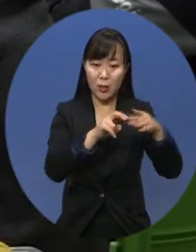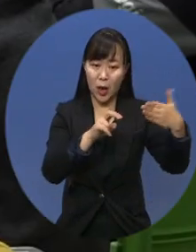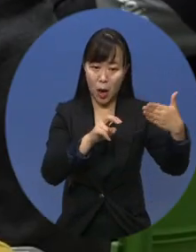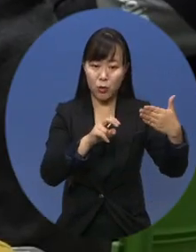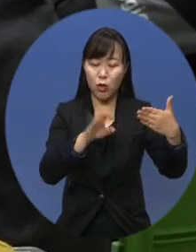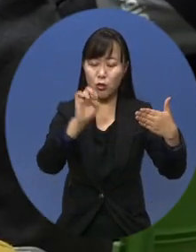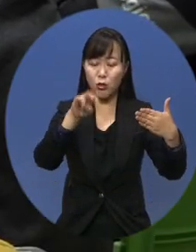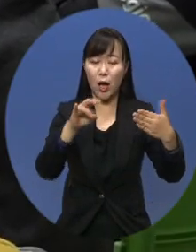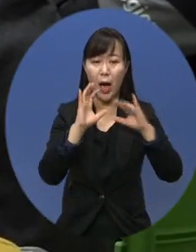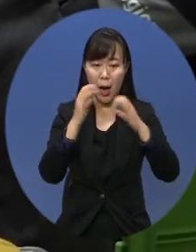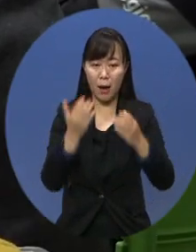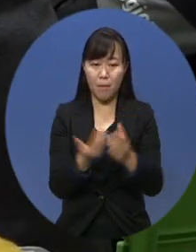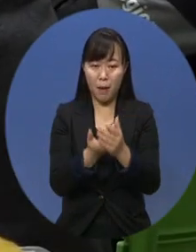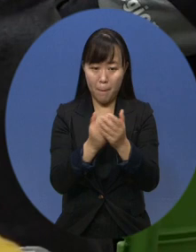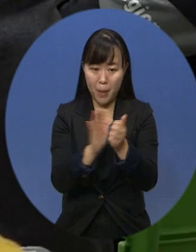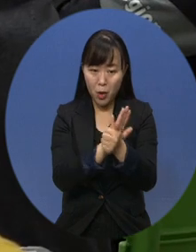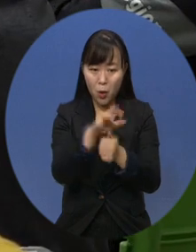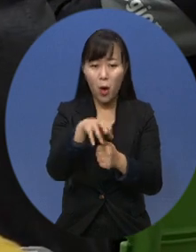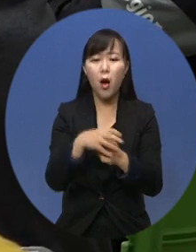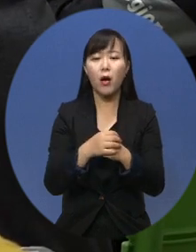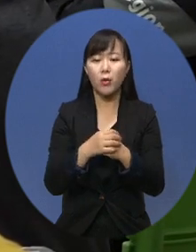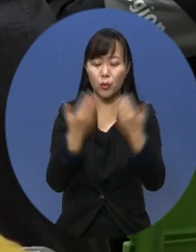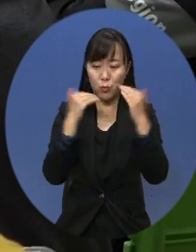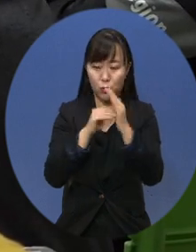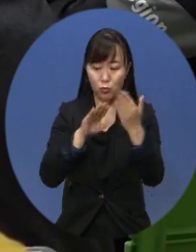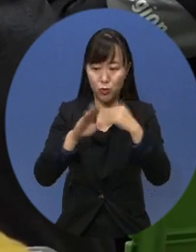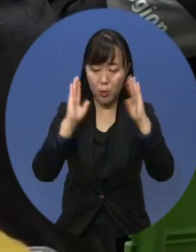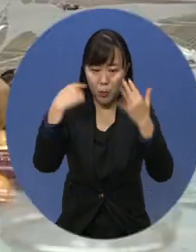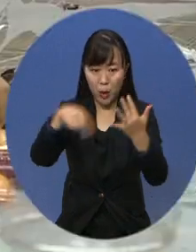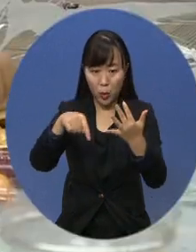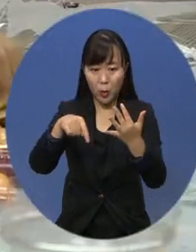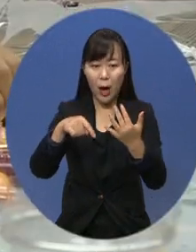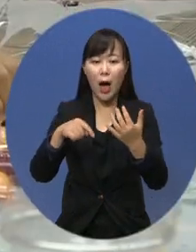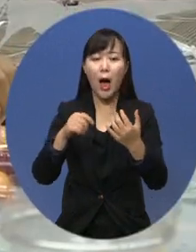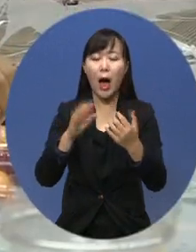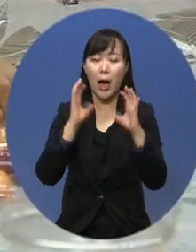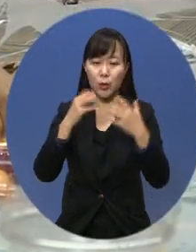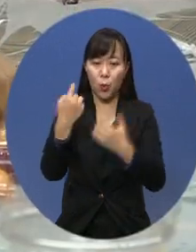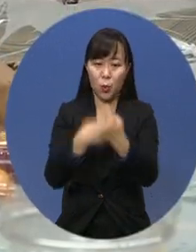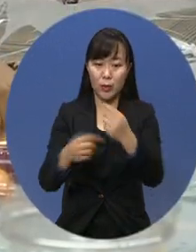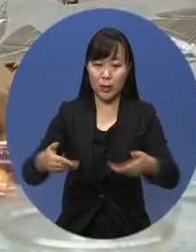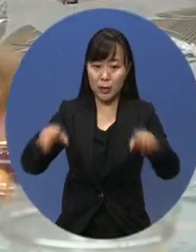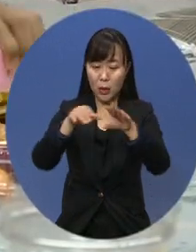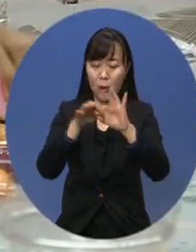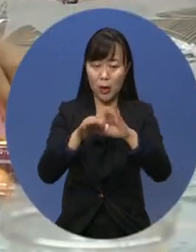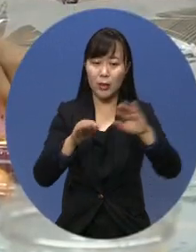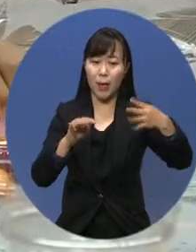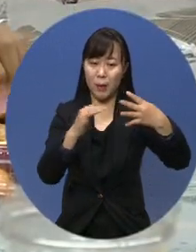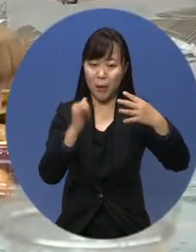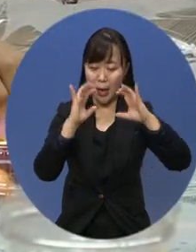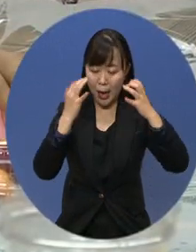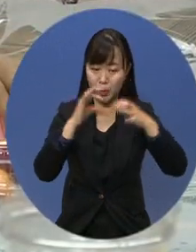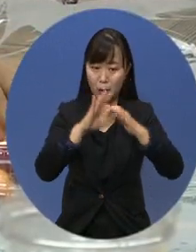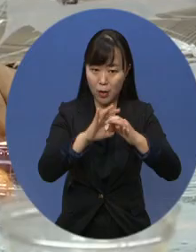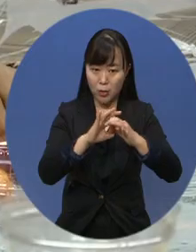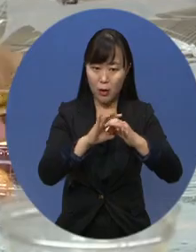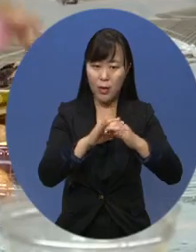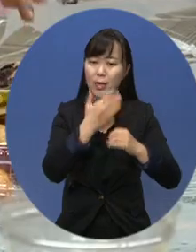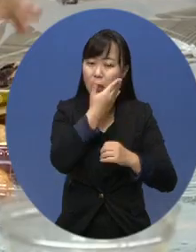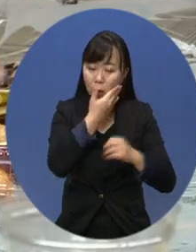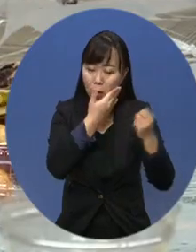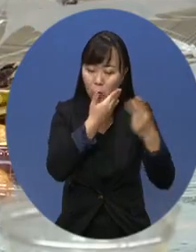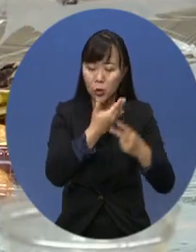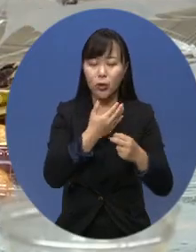청소년 방과후아카데미 아동 이용 시설 등 400여명의 어린이를 대상으로 영양 및 위생 교육이